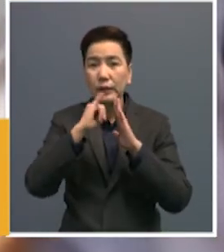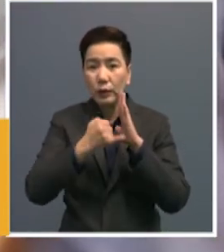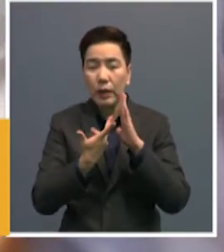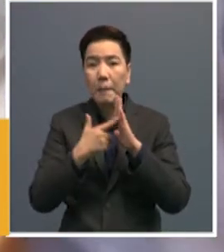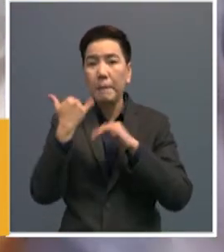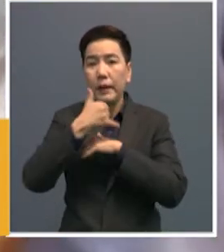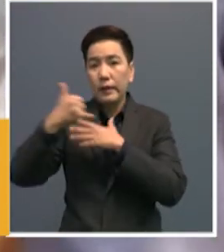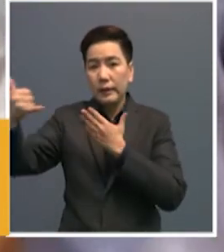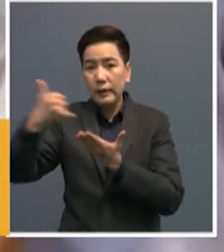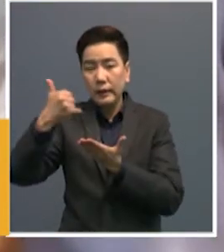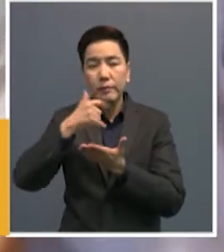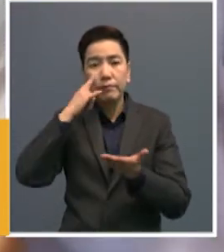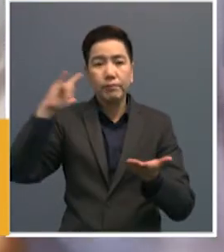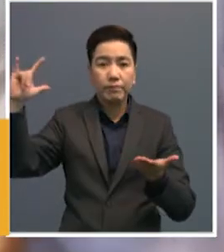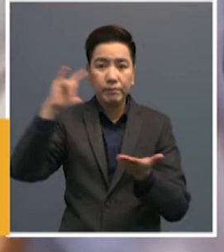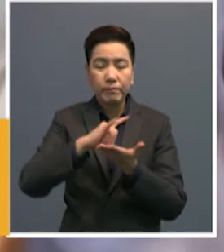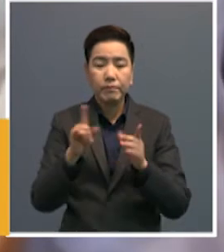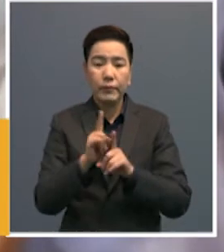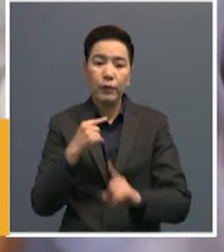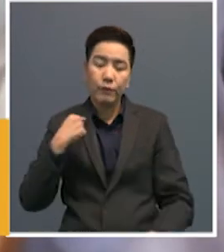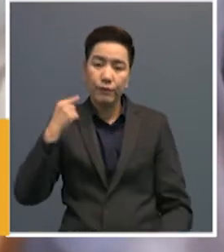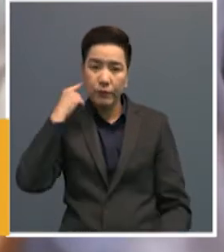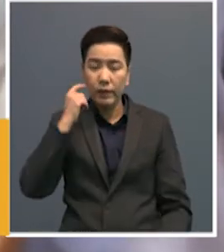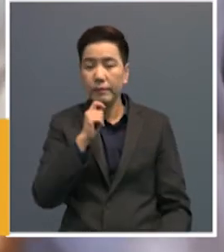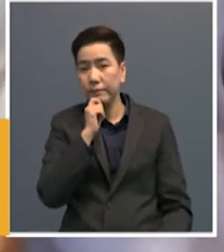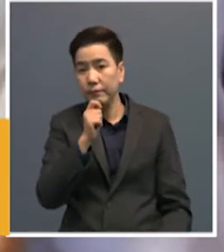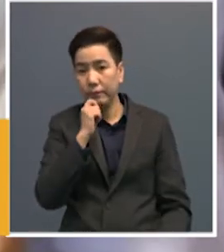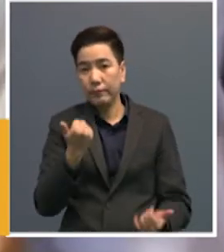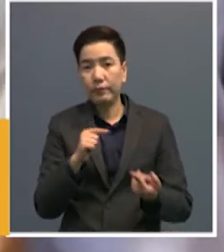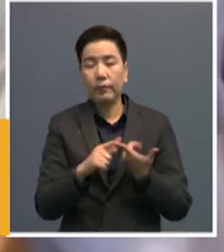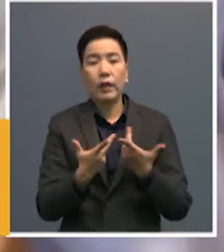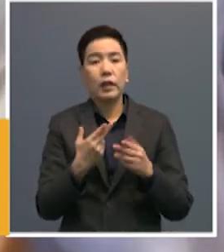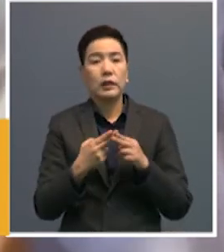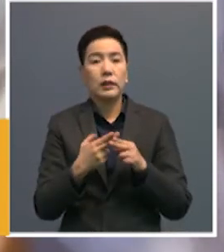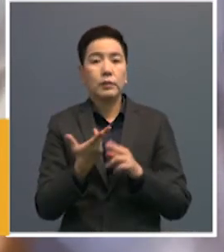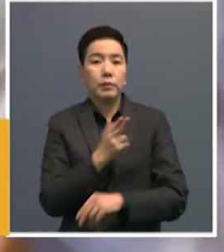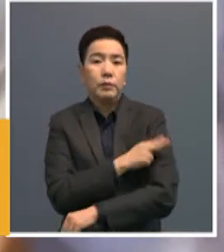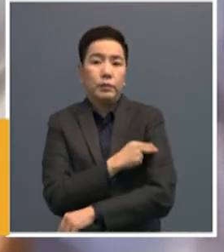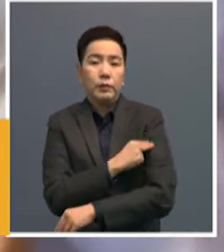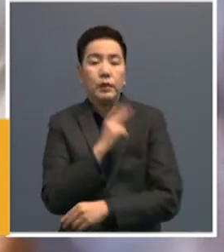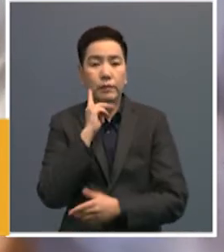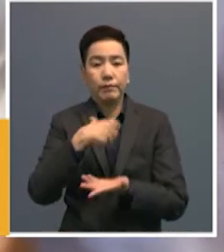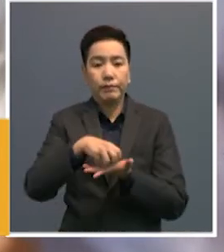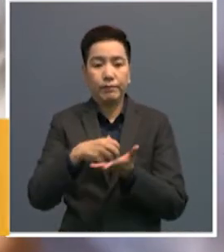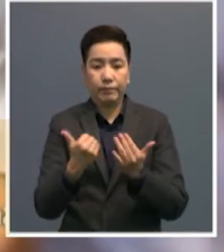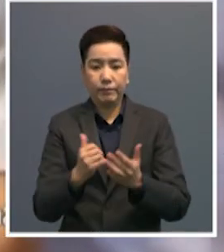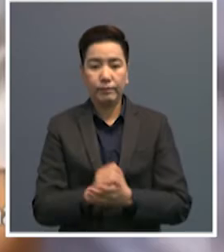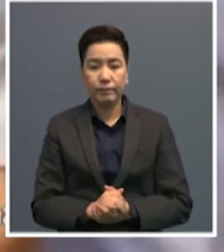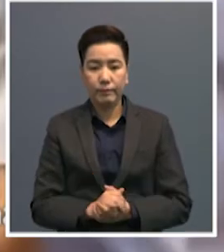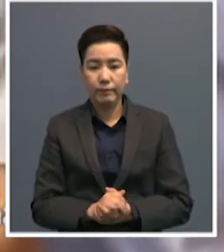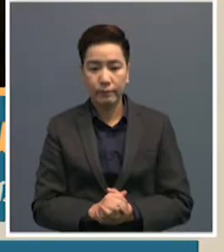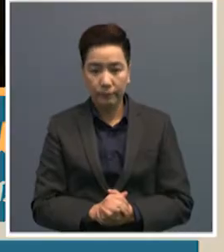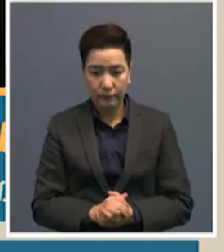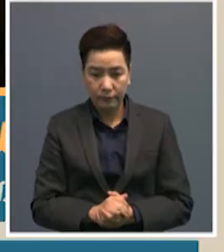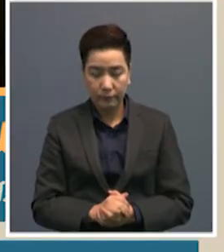ก็จะตามมาอย่างแน่นอนครับไปฟังเสียงช่วงที่ให้สัมภาษณ์ของผู้ช่วยศาสตราจารย์นายแพทย์เฉลิมชัยบุญยะลีพรรณครับ